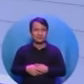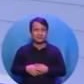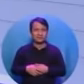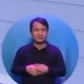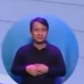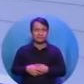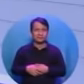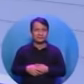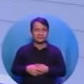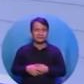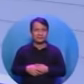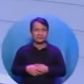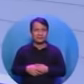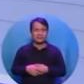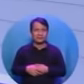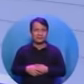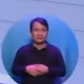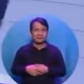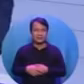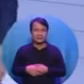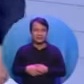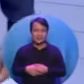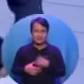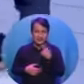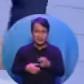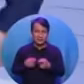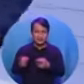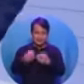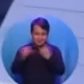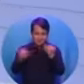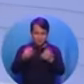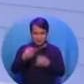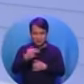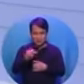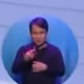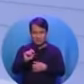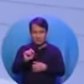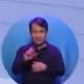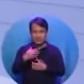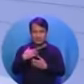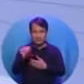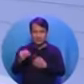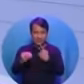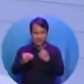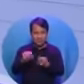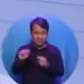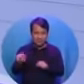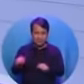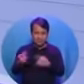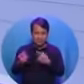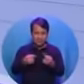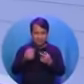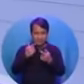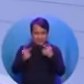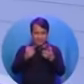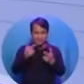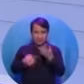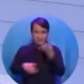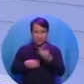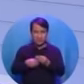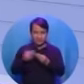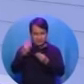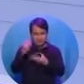ko na pong sumasali. Ayun. Meron kang gusto i-shout out? May gusto kayo i-shout out, ma'am? Gustong batiin? Ay, opo, opo.